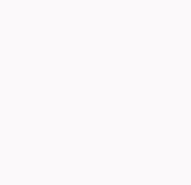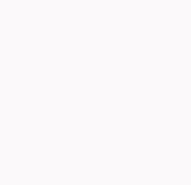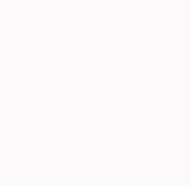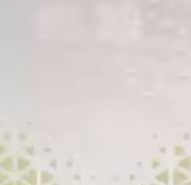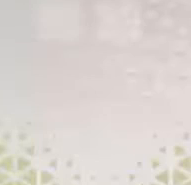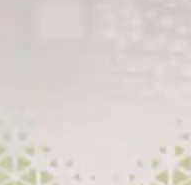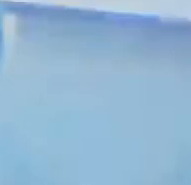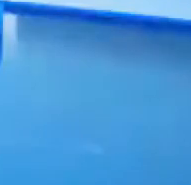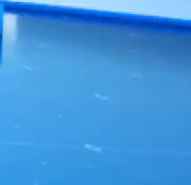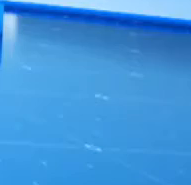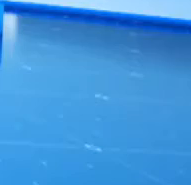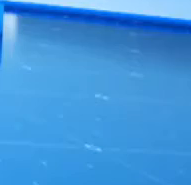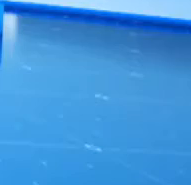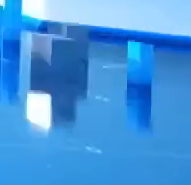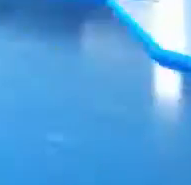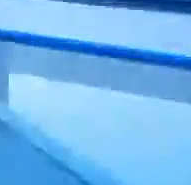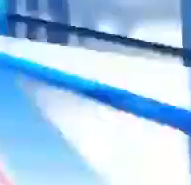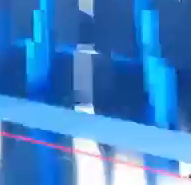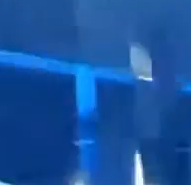า